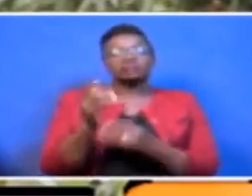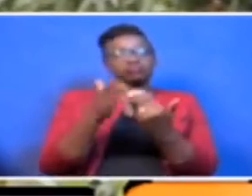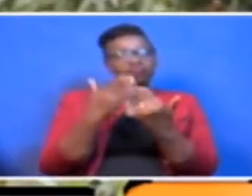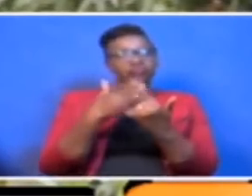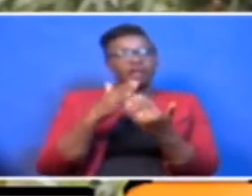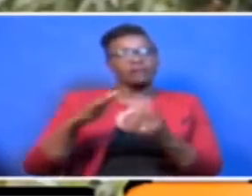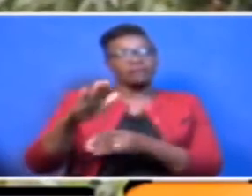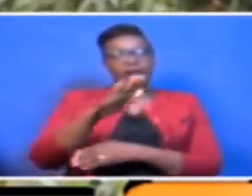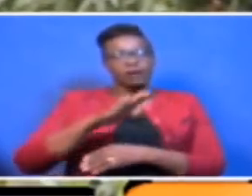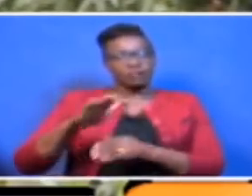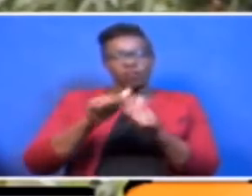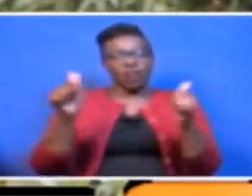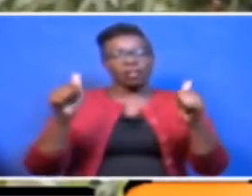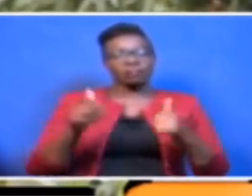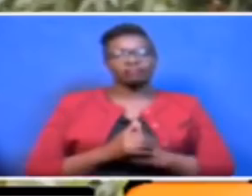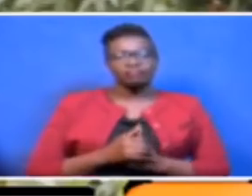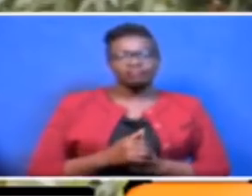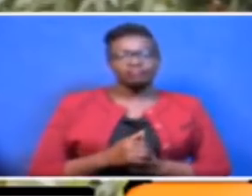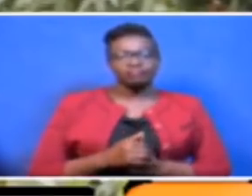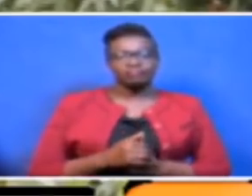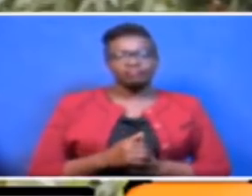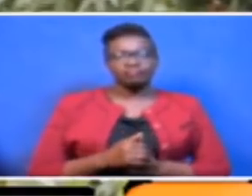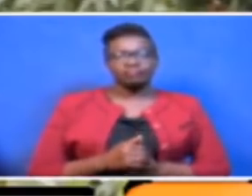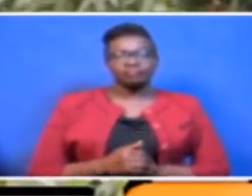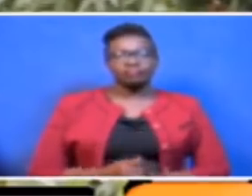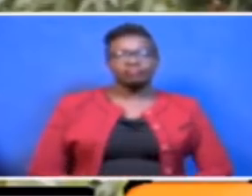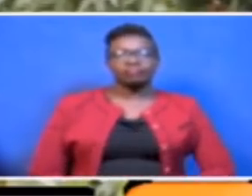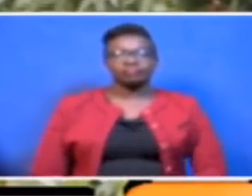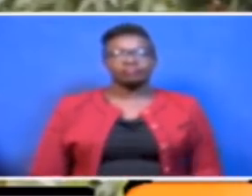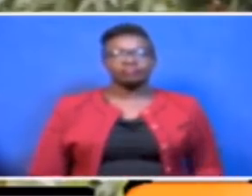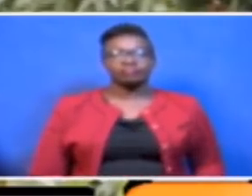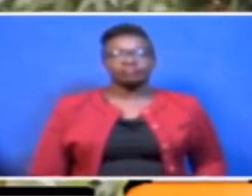Makori Ongechi, Runinga Citizen, Nairobi.